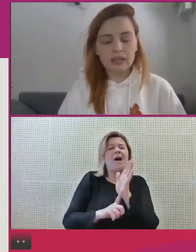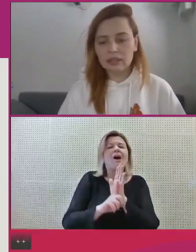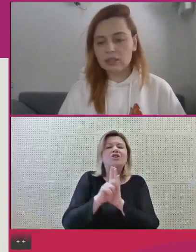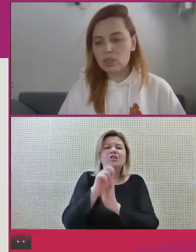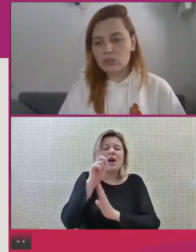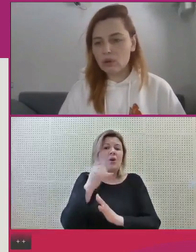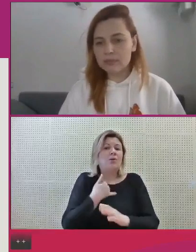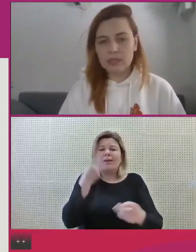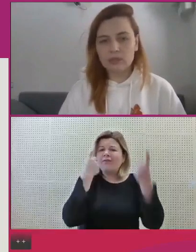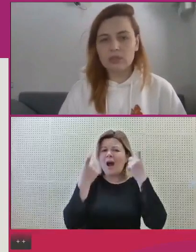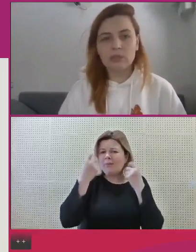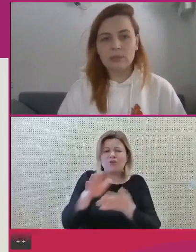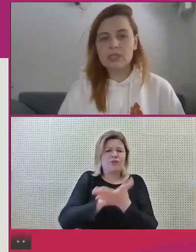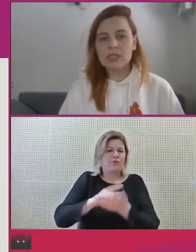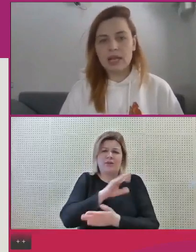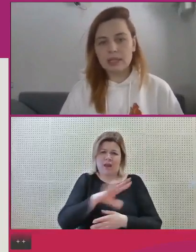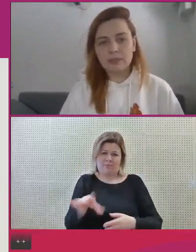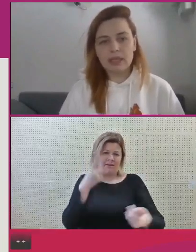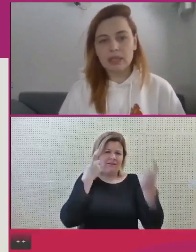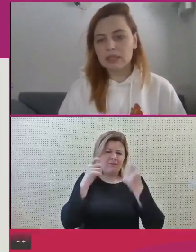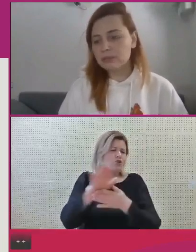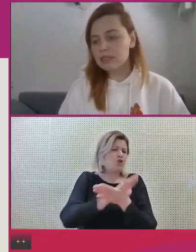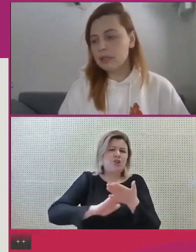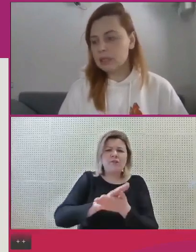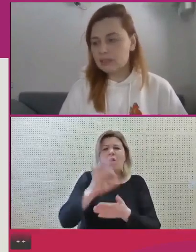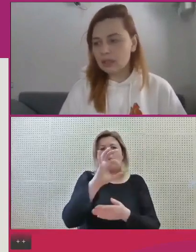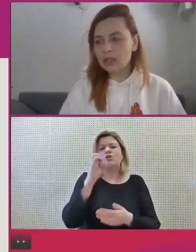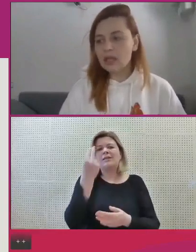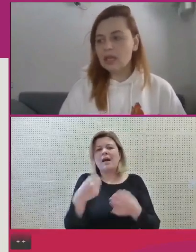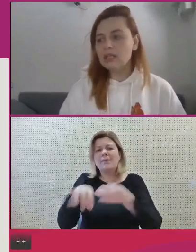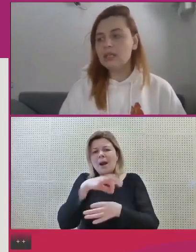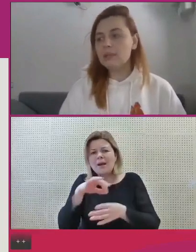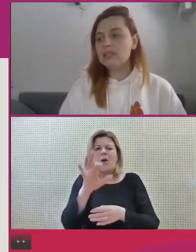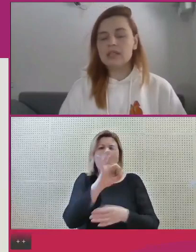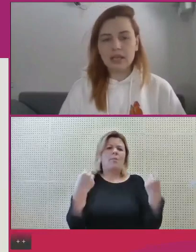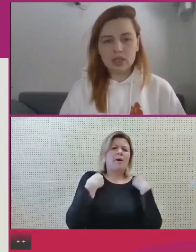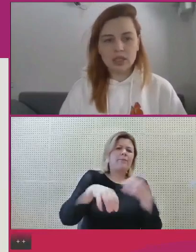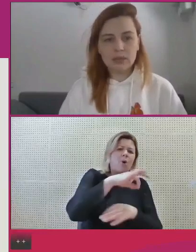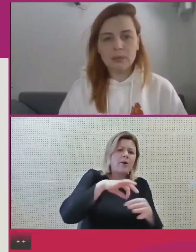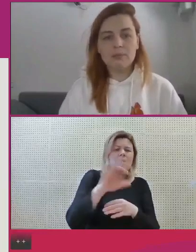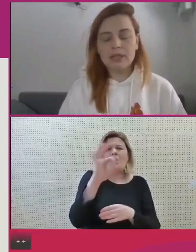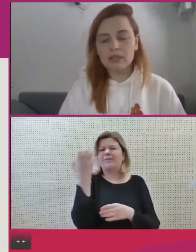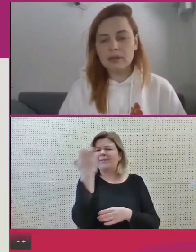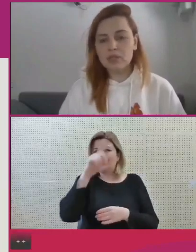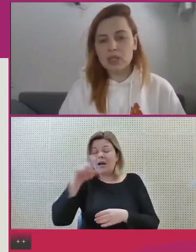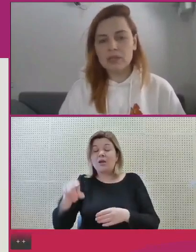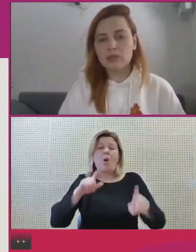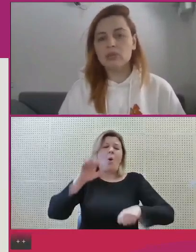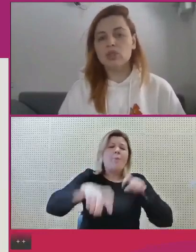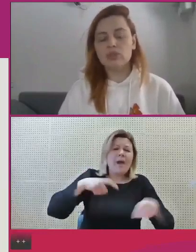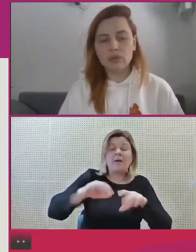никаких данных, ничего абсолютно ни про социальные проекты, ни про спортивные, ни про незрячих, ни про бег,